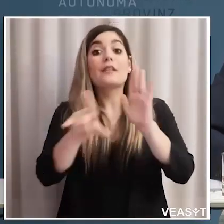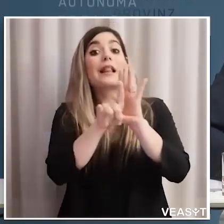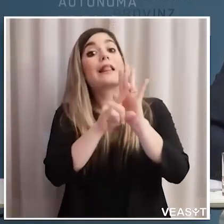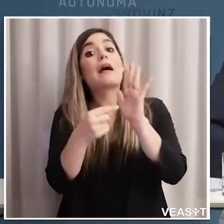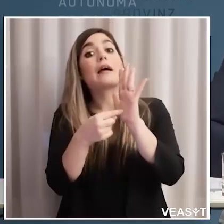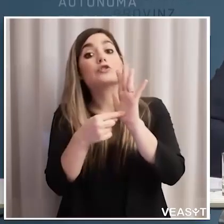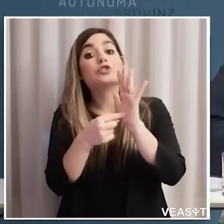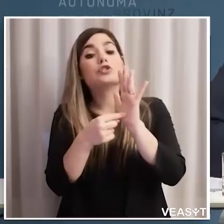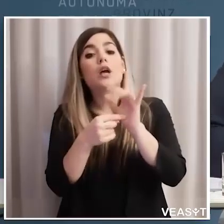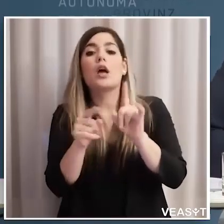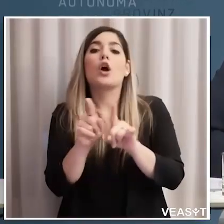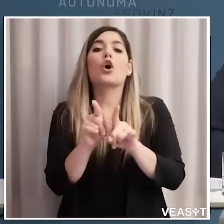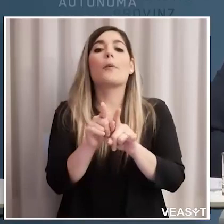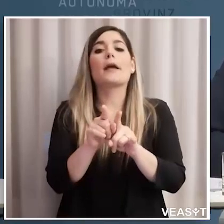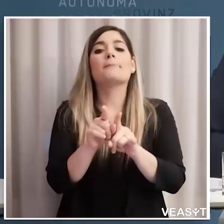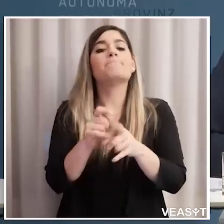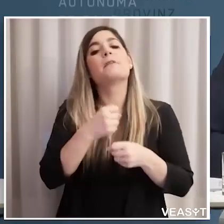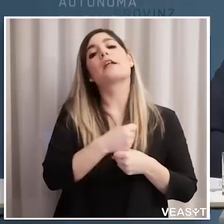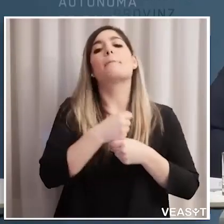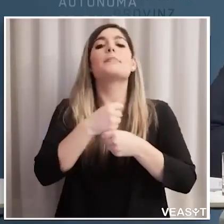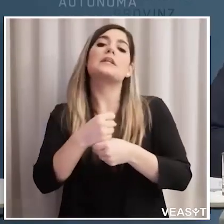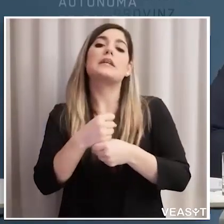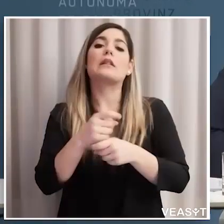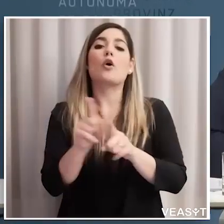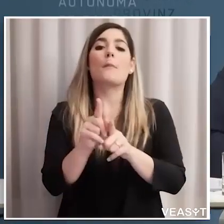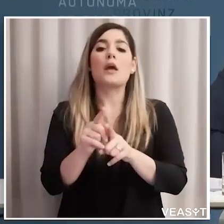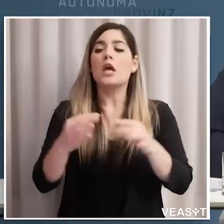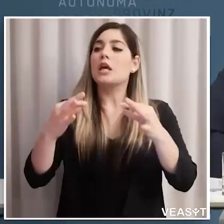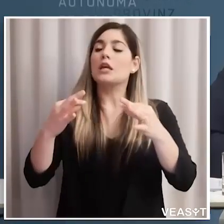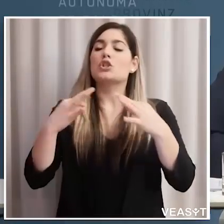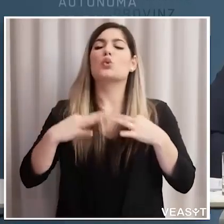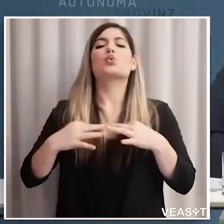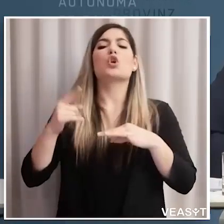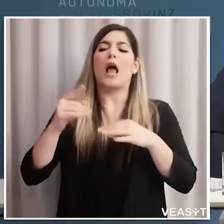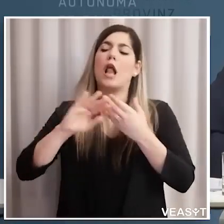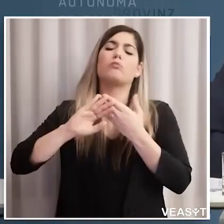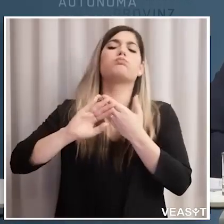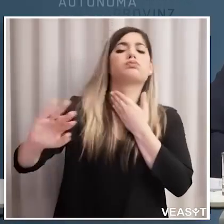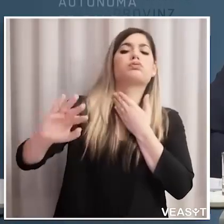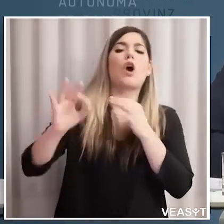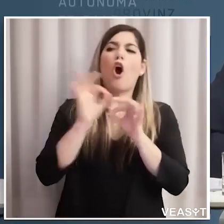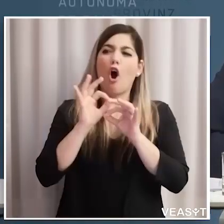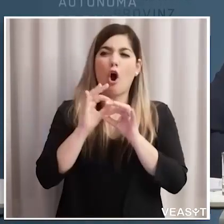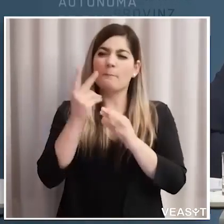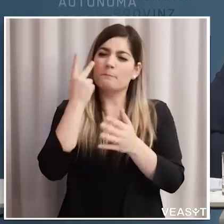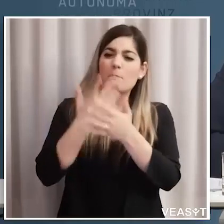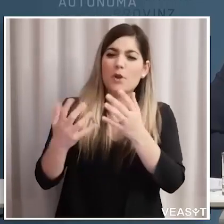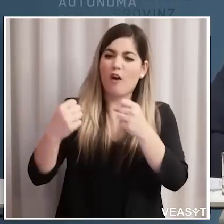Questa legge non rappresenta nessun tipo di strappo istituzionale o diciamo ricerca di